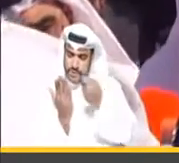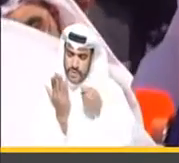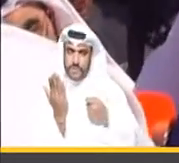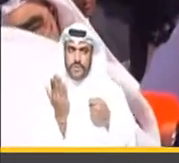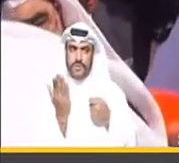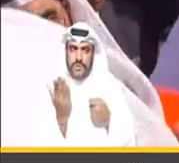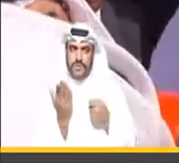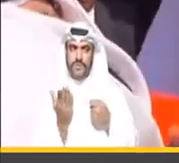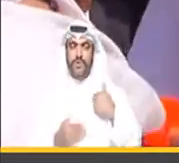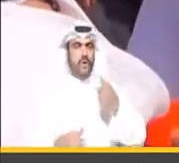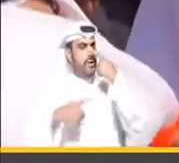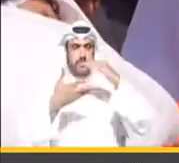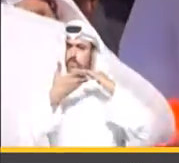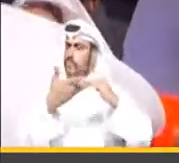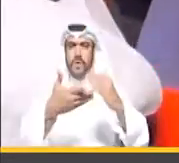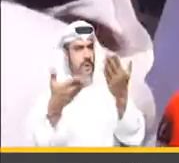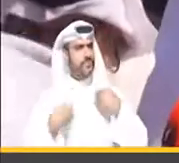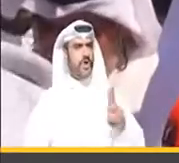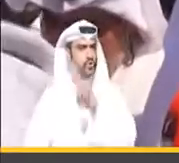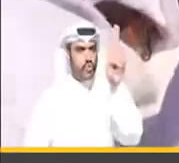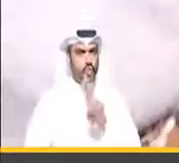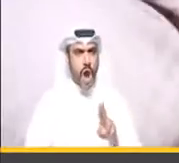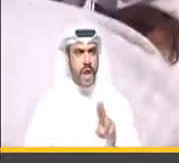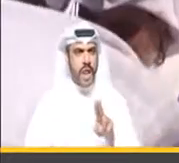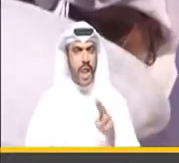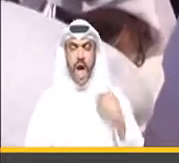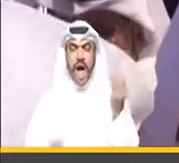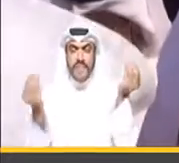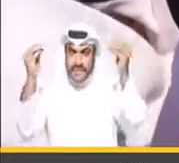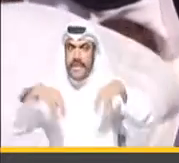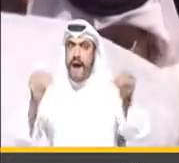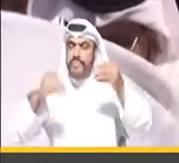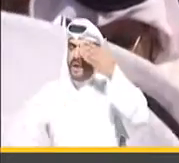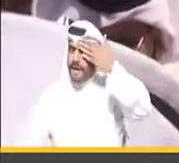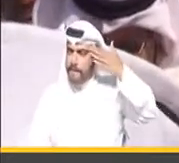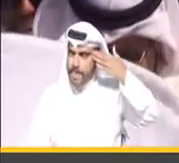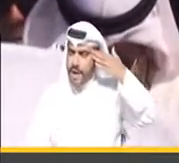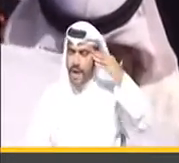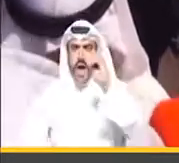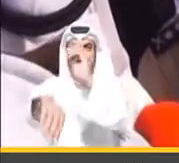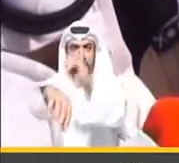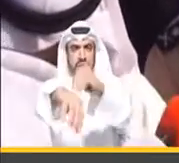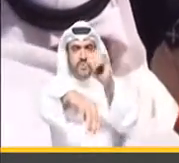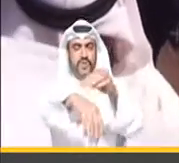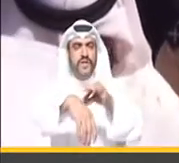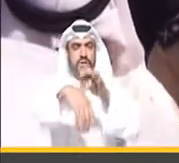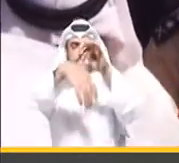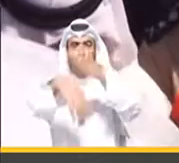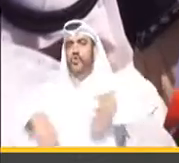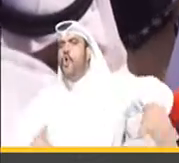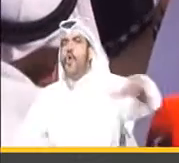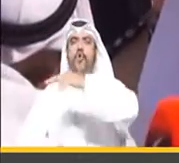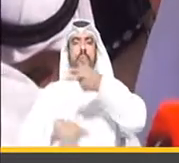يا لو بالعكس راح تثري بدون شك. نعم تدعون لي وادعوا وادعوا وادعوا اهل الكويت كلهم